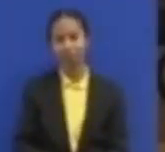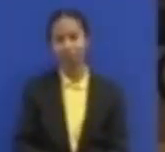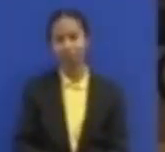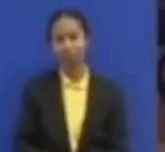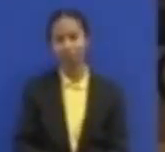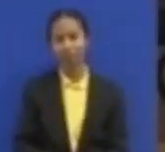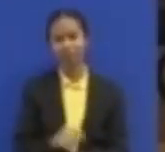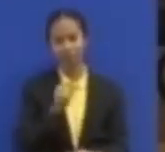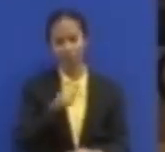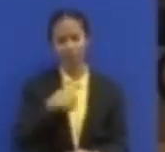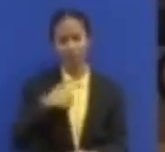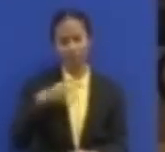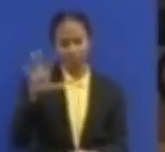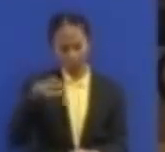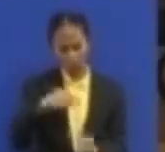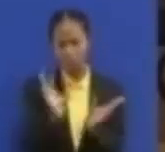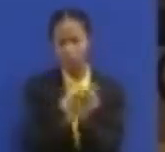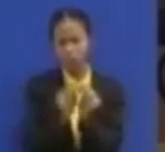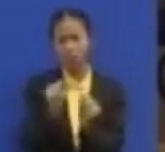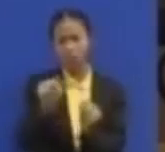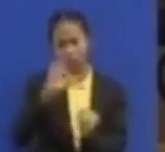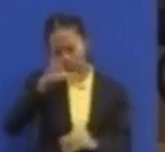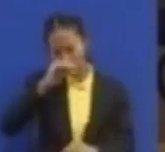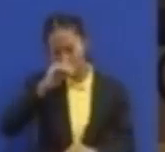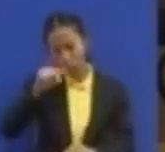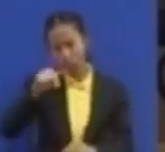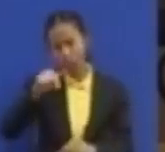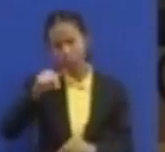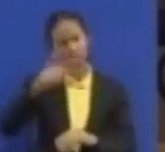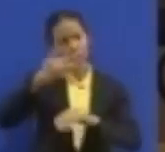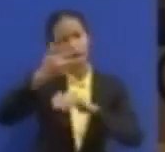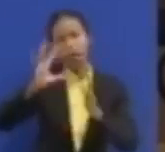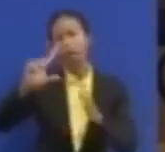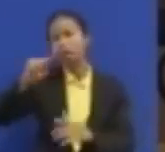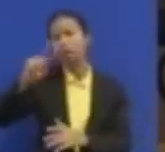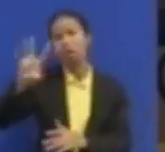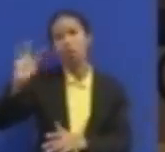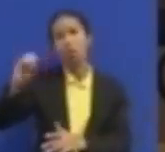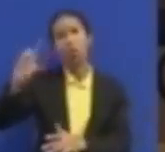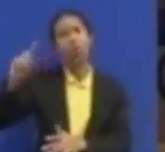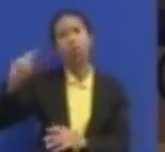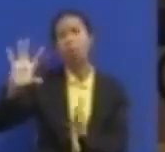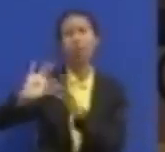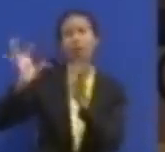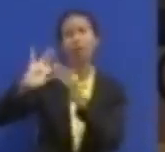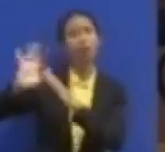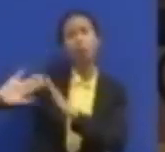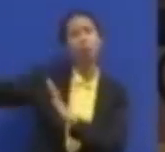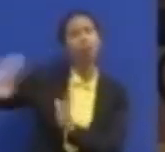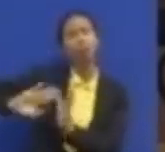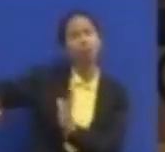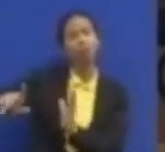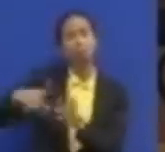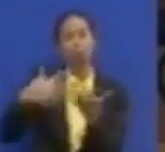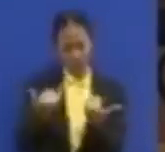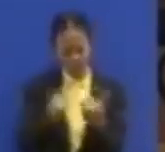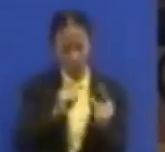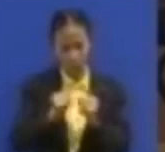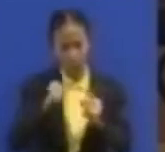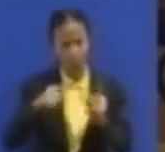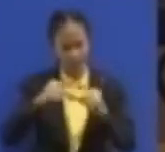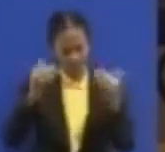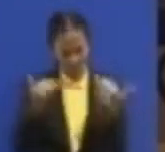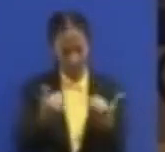เอาเรื่องอย่าเอา TOT เลยเอาเรื่องนี้ให้มันจบก่อน